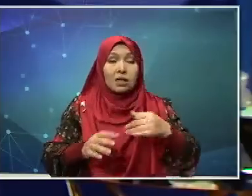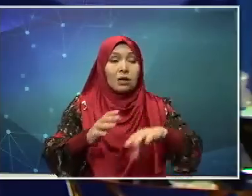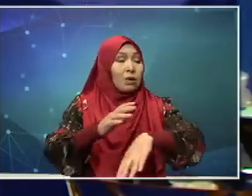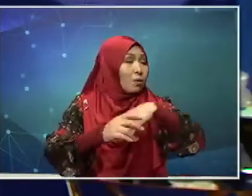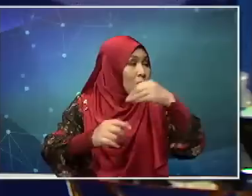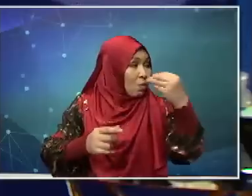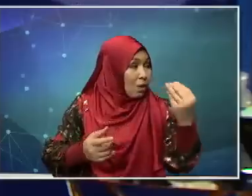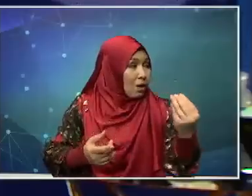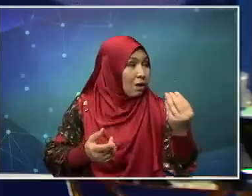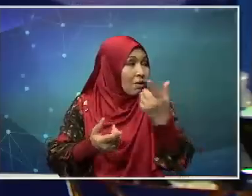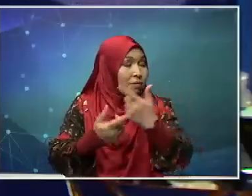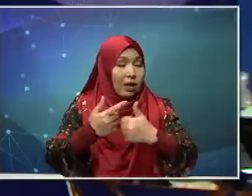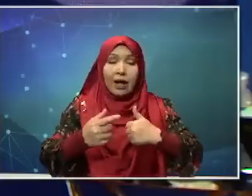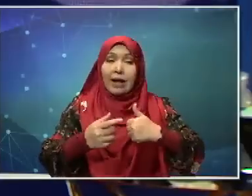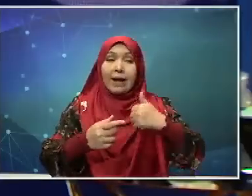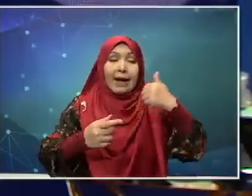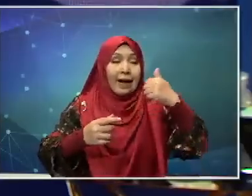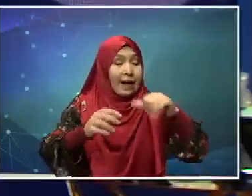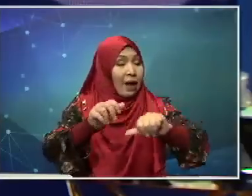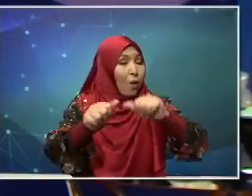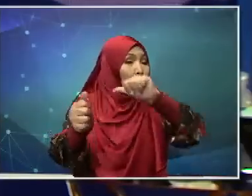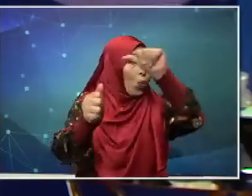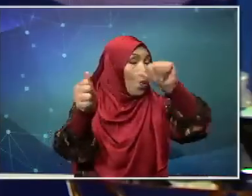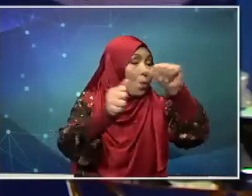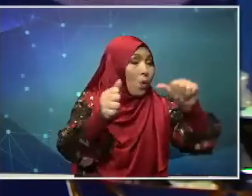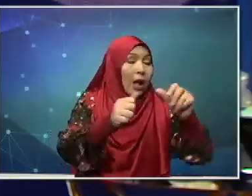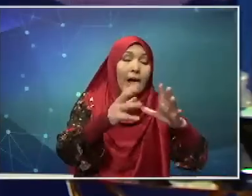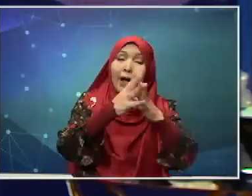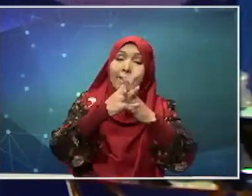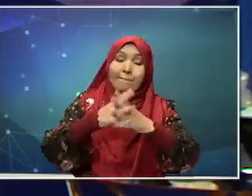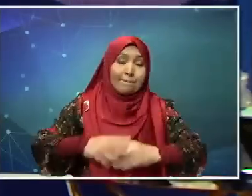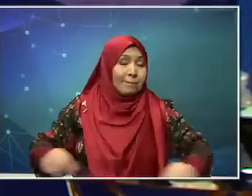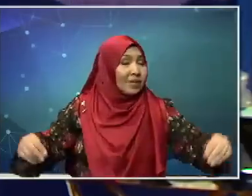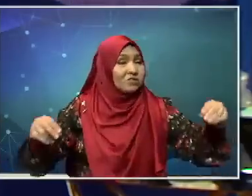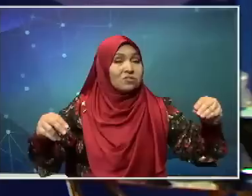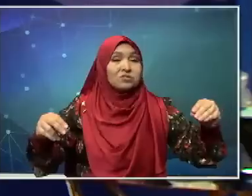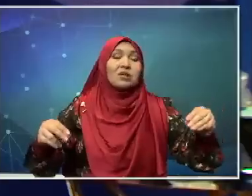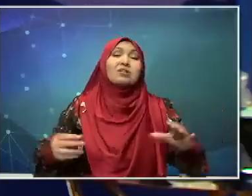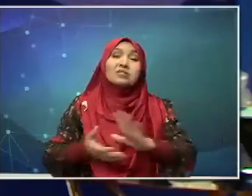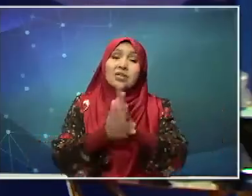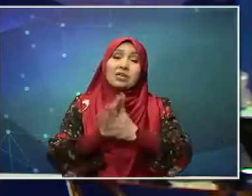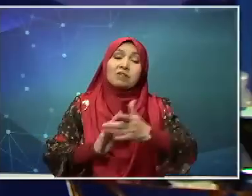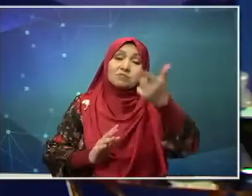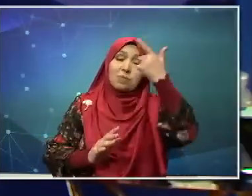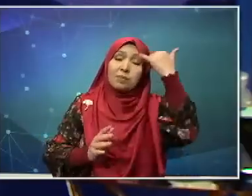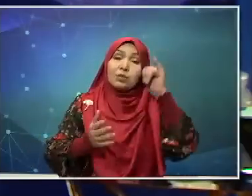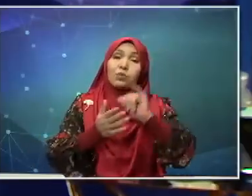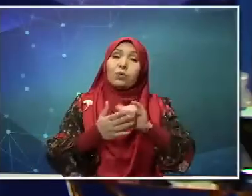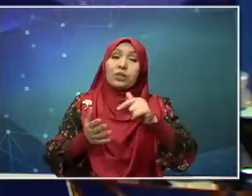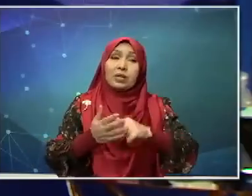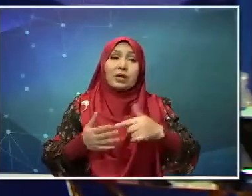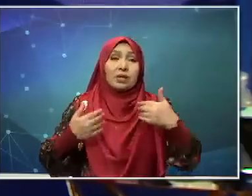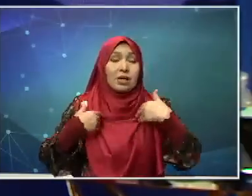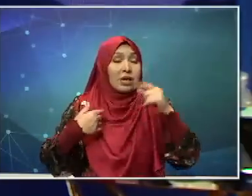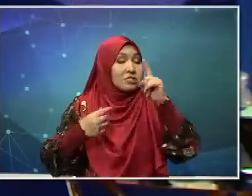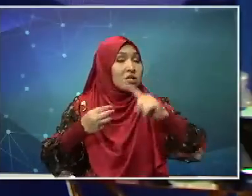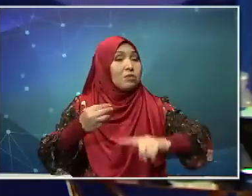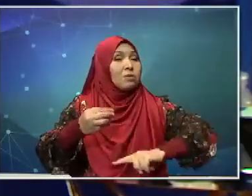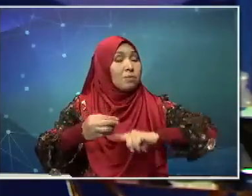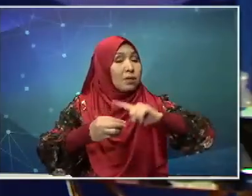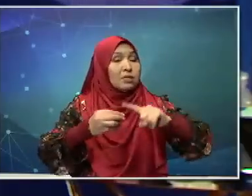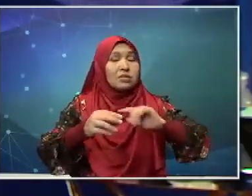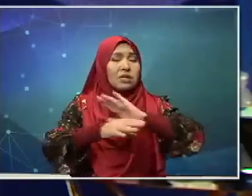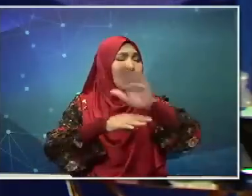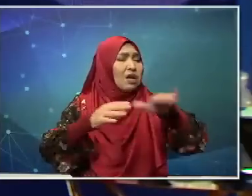itu taxco angin memang selesai semua kapal terbang tersebut lebih itu sebabnya ini adalah satu pekage untuk apel